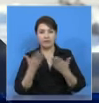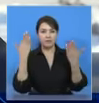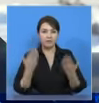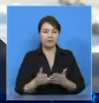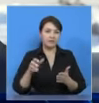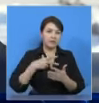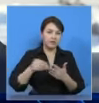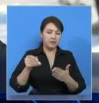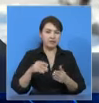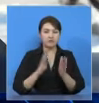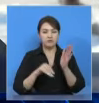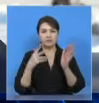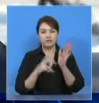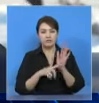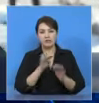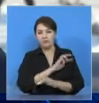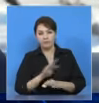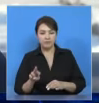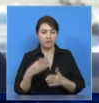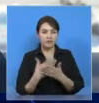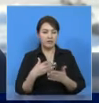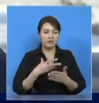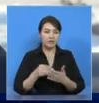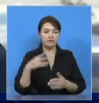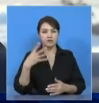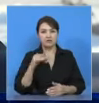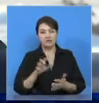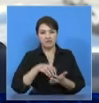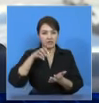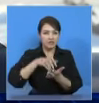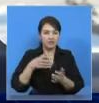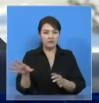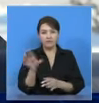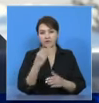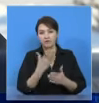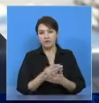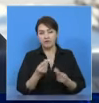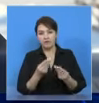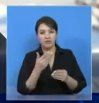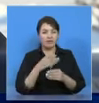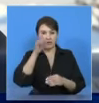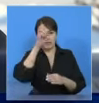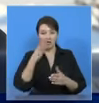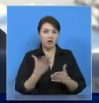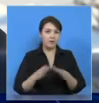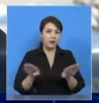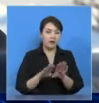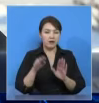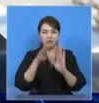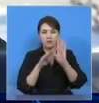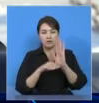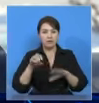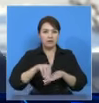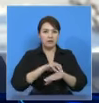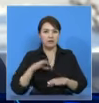году мы закупились на девятьсот сорок семь миллионов тенге приобрели сорок два трактора все это благодаря субсидиям от государства а также программам аким